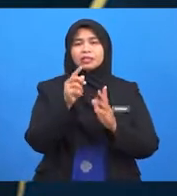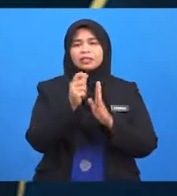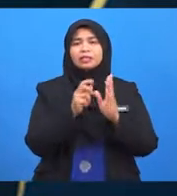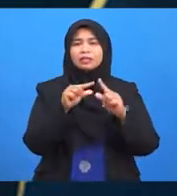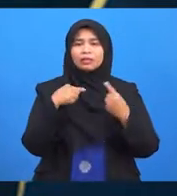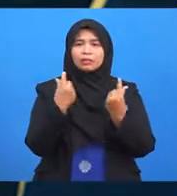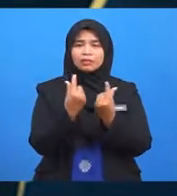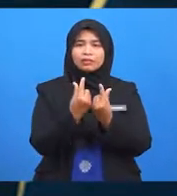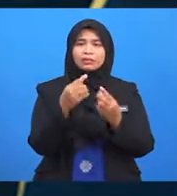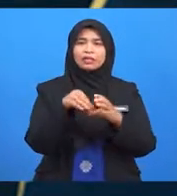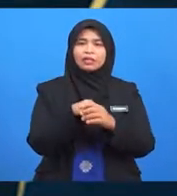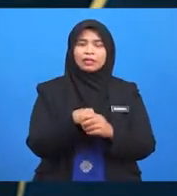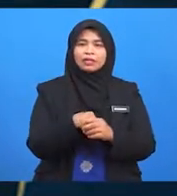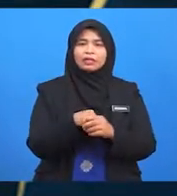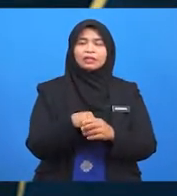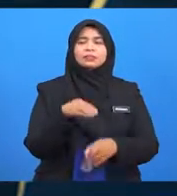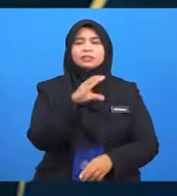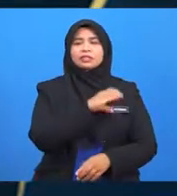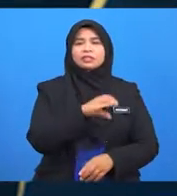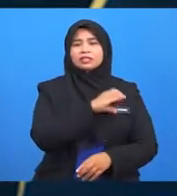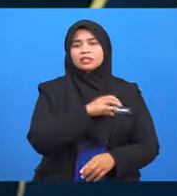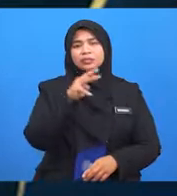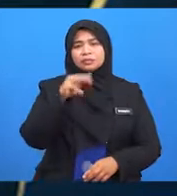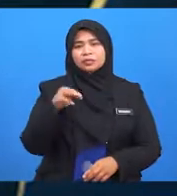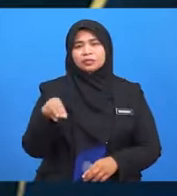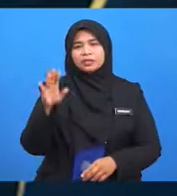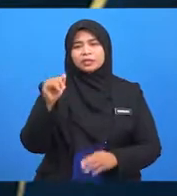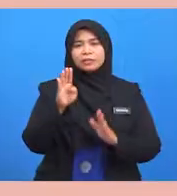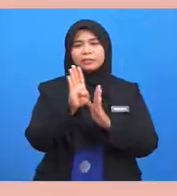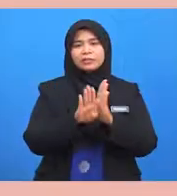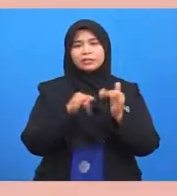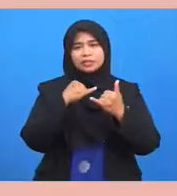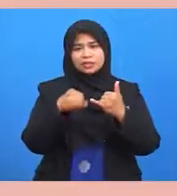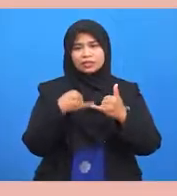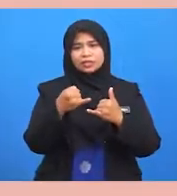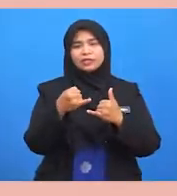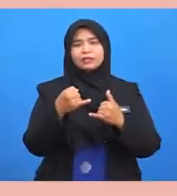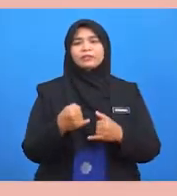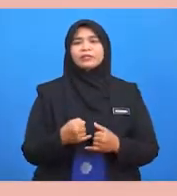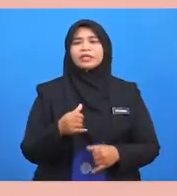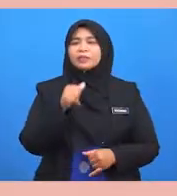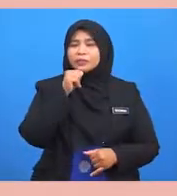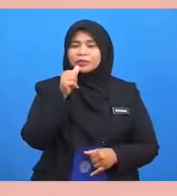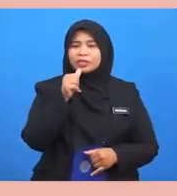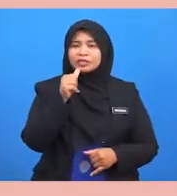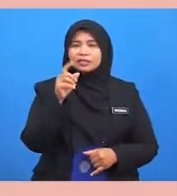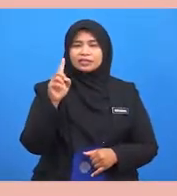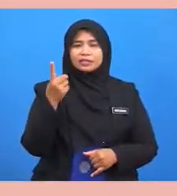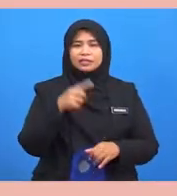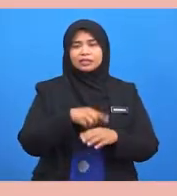tergolong dalam ciri-ciri murid yang berjaya. Bukan setakat di